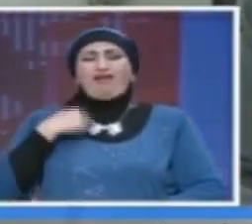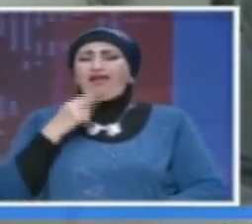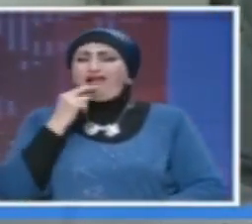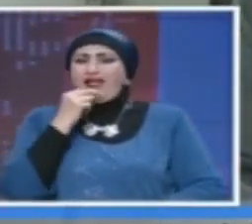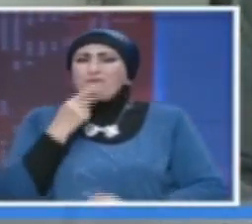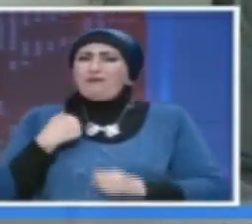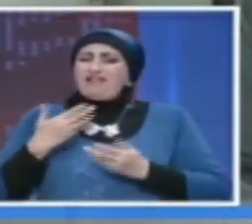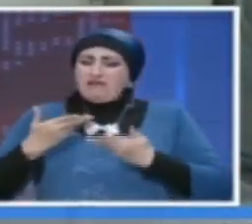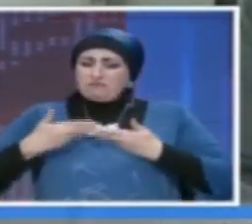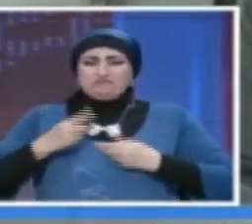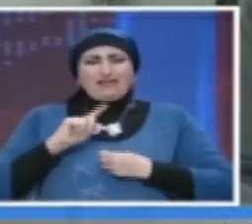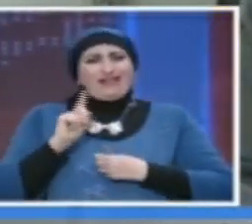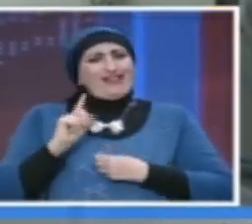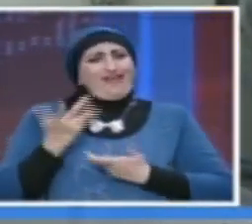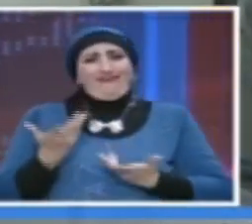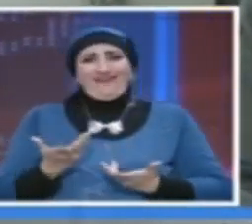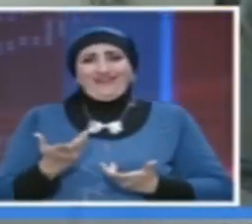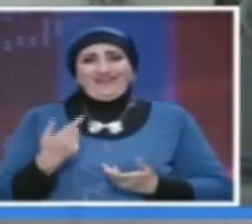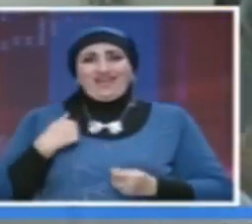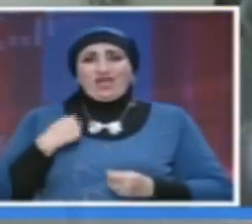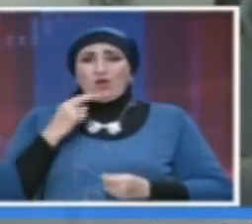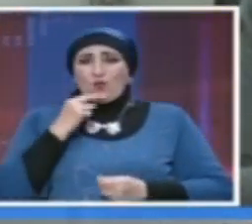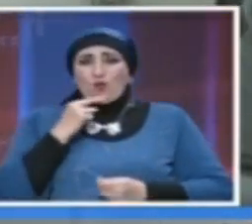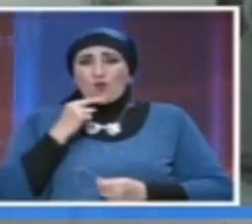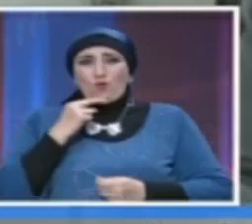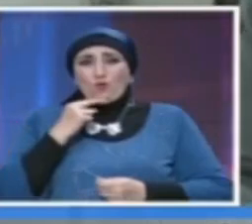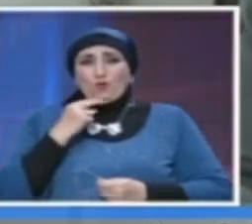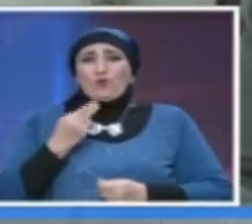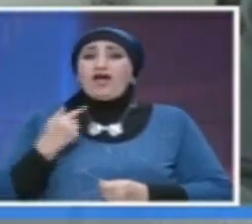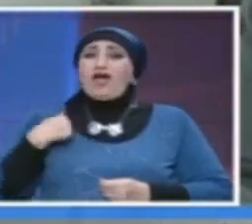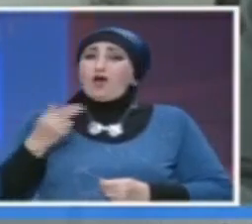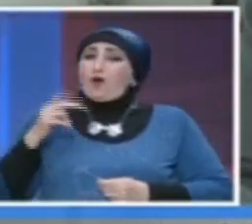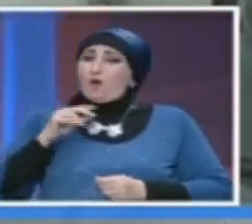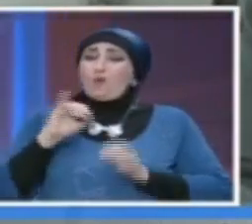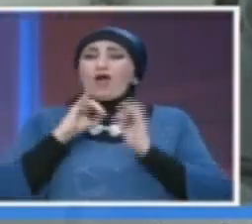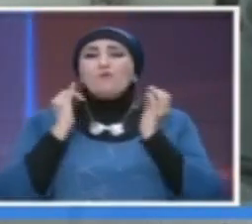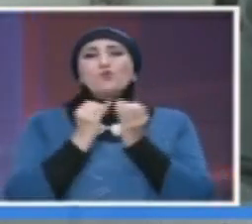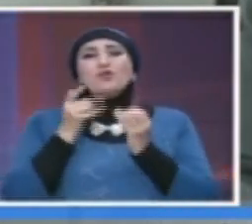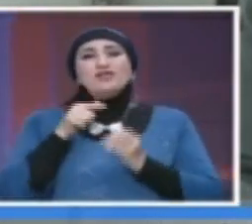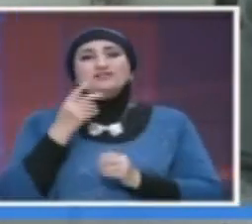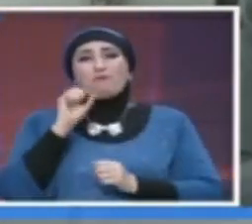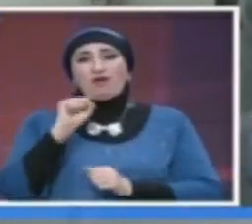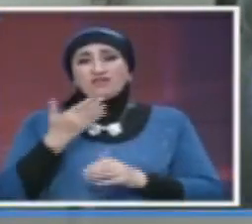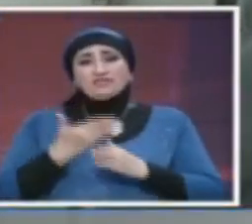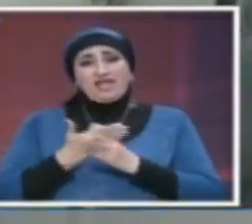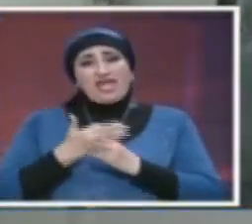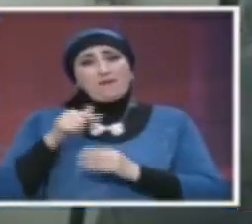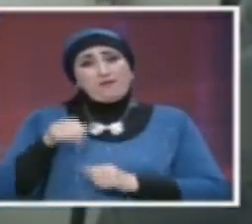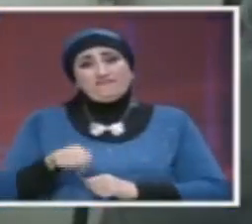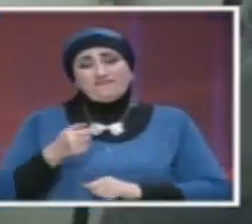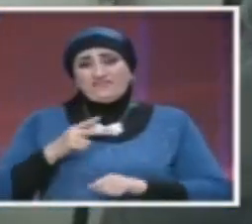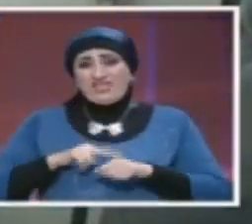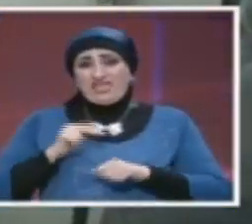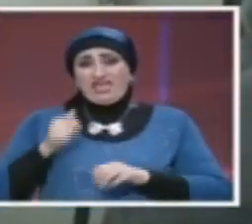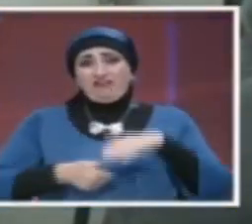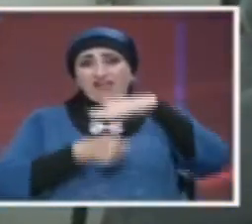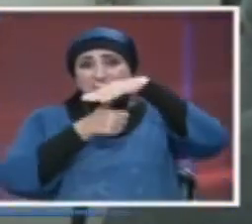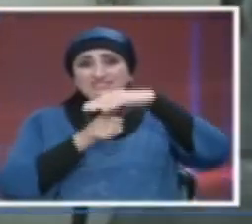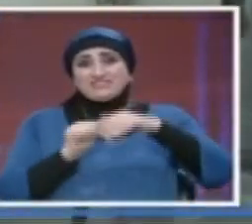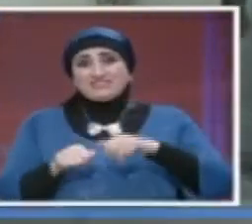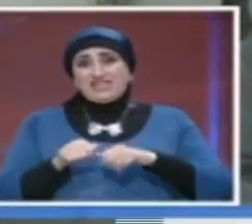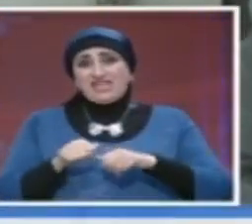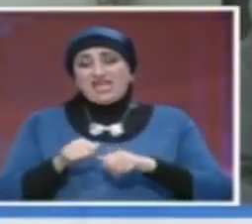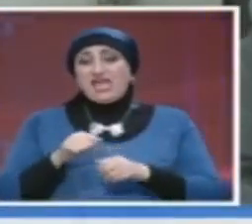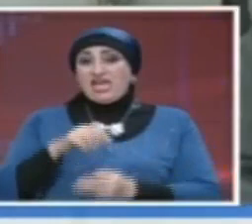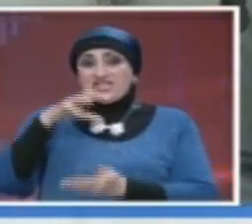أني أستحقه، ولكن ما هو يعود على المنظمة أيضا. كون رئيس دولة